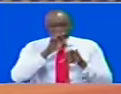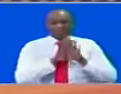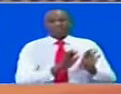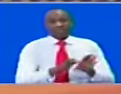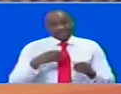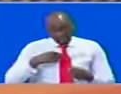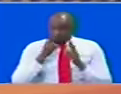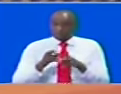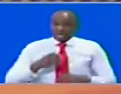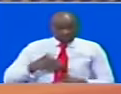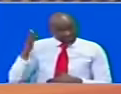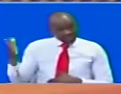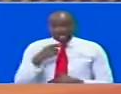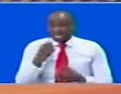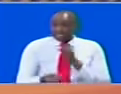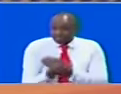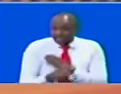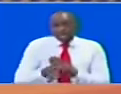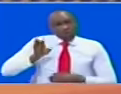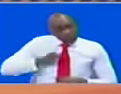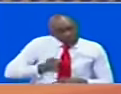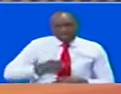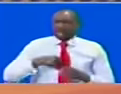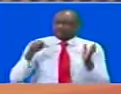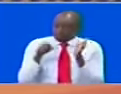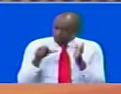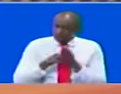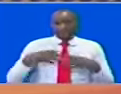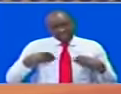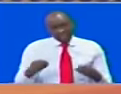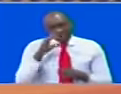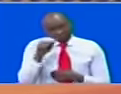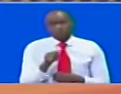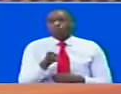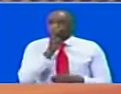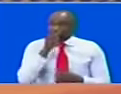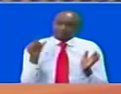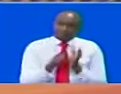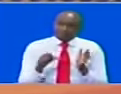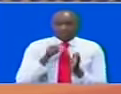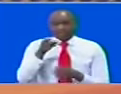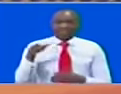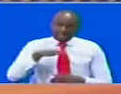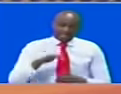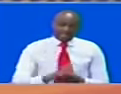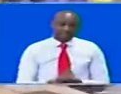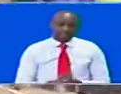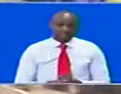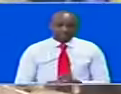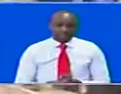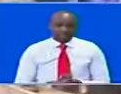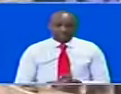na maelezo zaidi ya jinsi kina mama wanapata tatizo la afya kutokana na ukosefu wa maji katika eneo hilo.